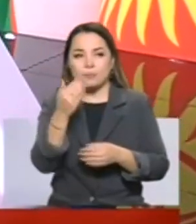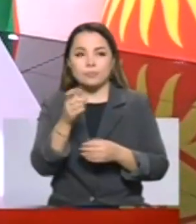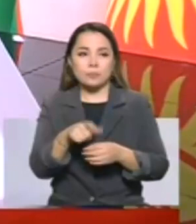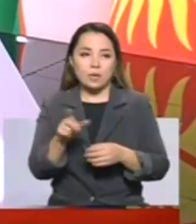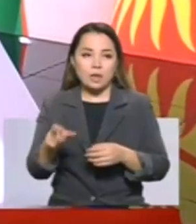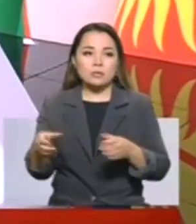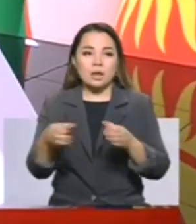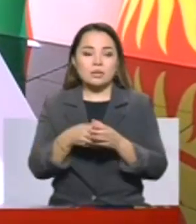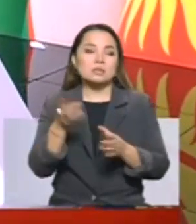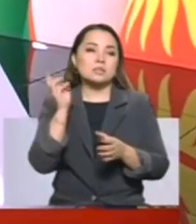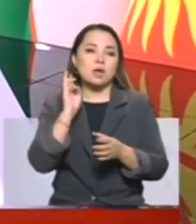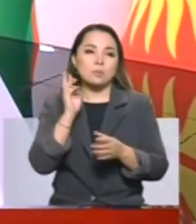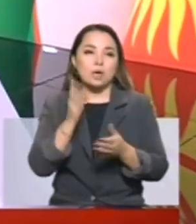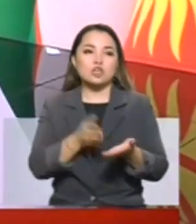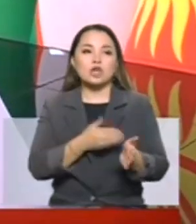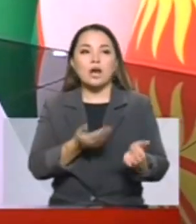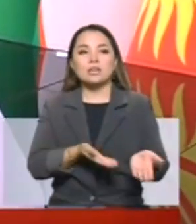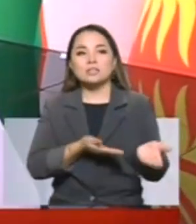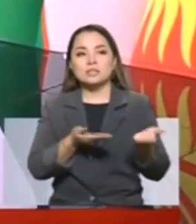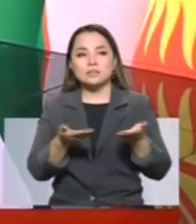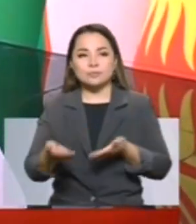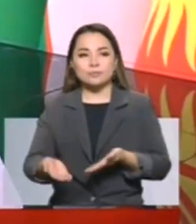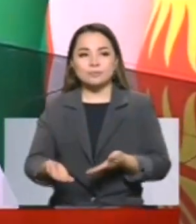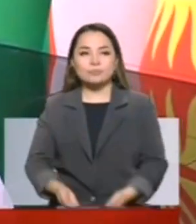тараптарды дипломатияға шақырды.